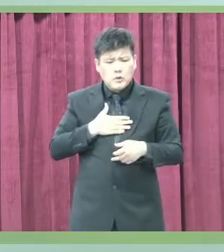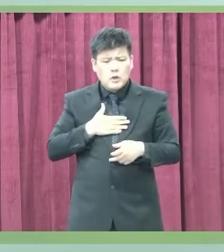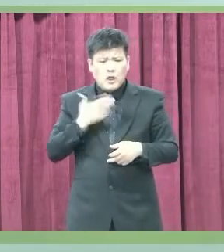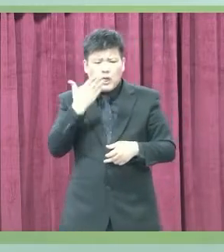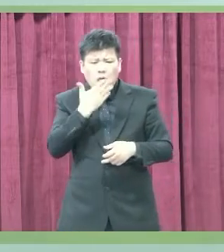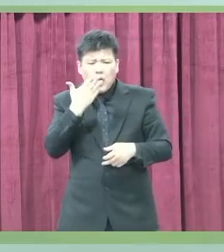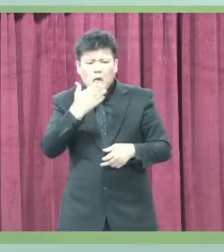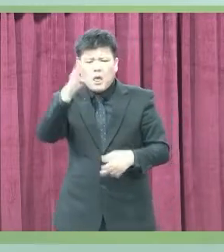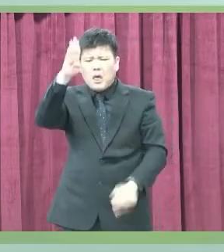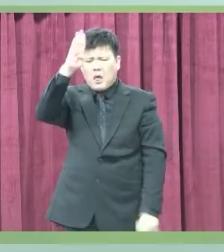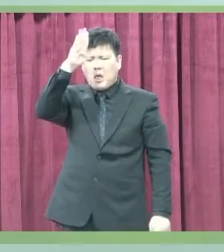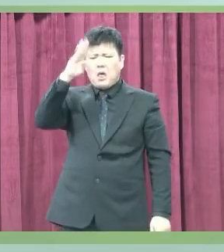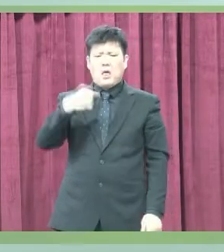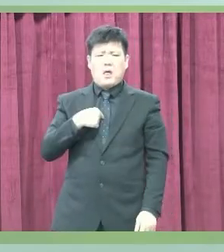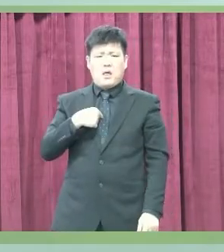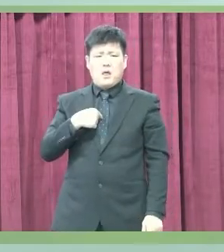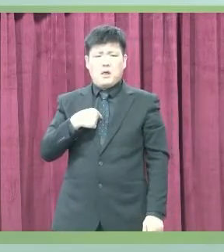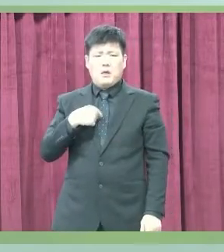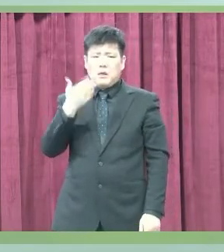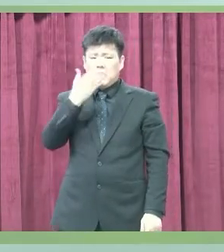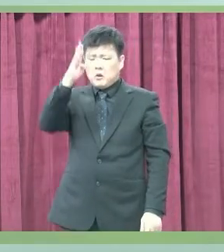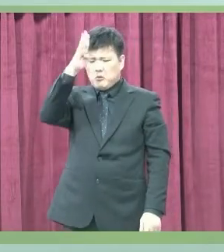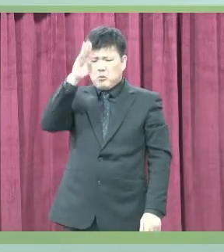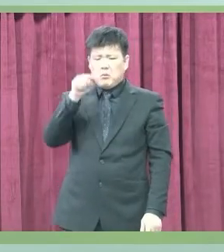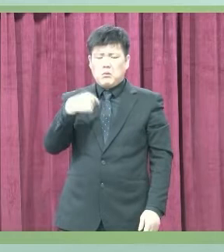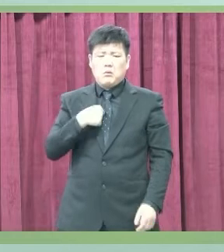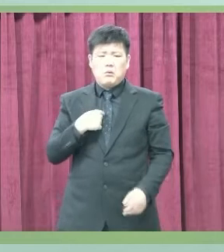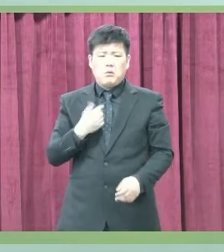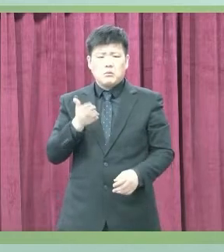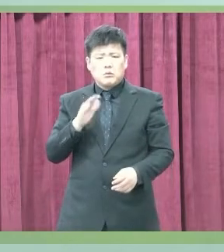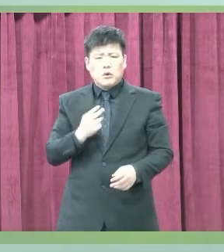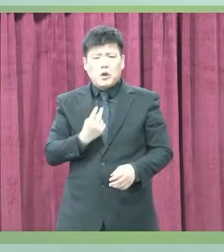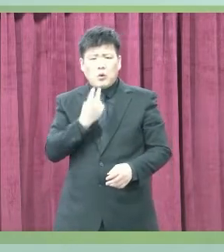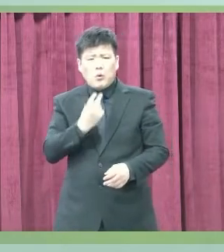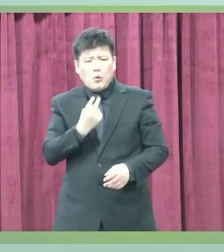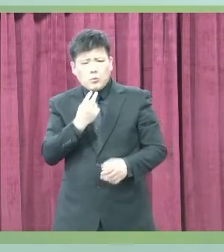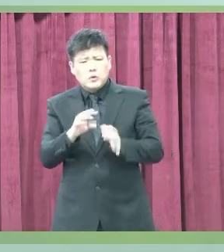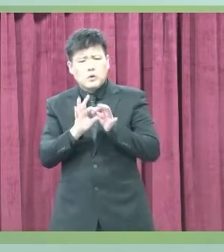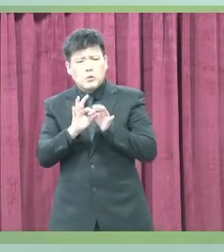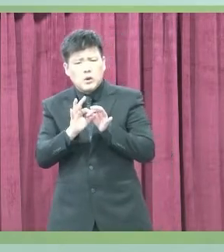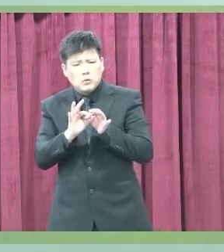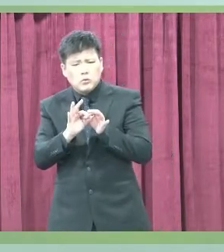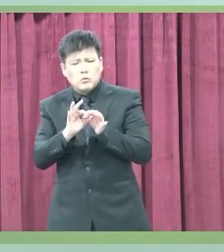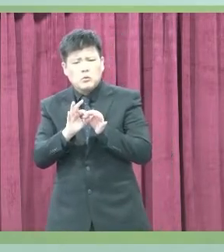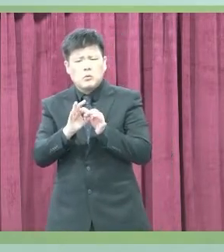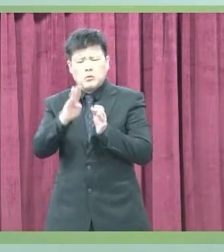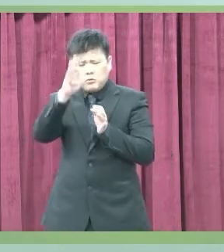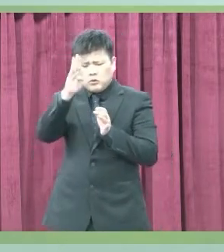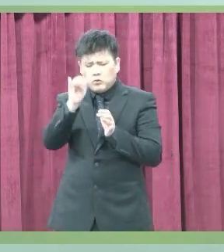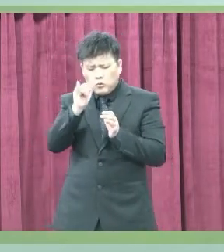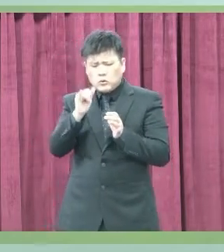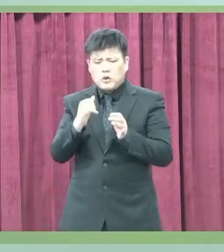당뇨가 있어요. 주로 당뇨가 있는데 좀 호흡기 질환도 좀 있고 그리고 조금 욕창도